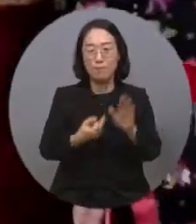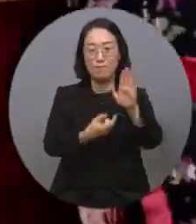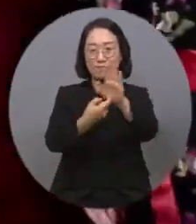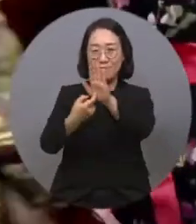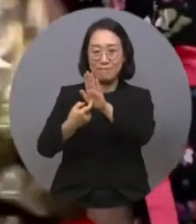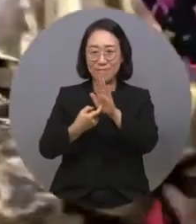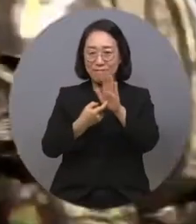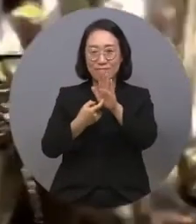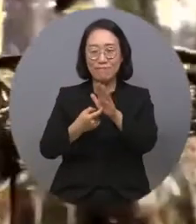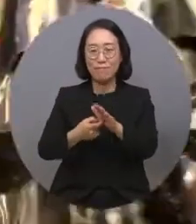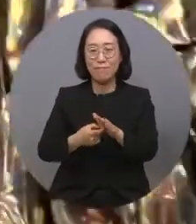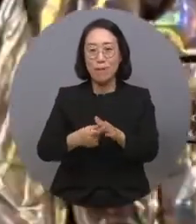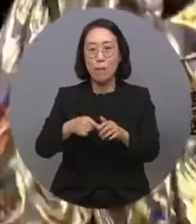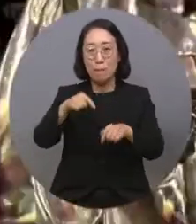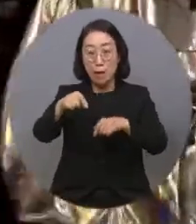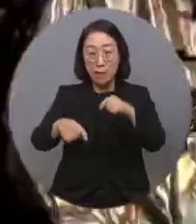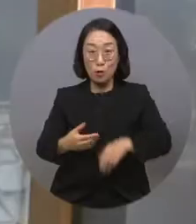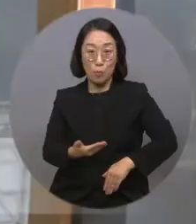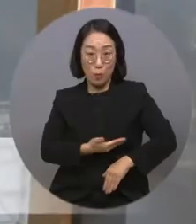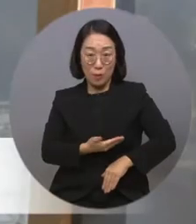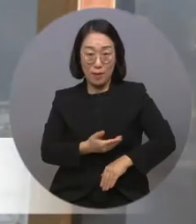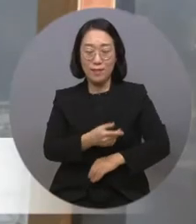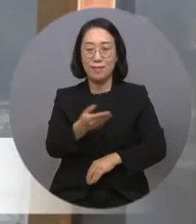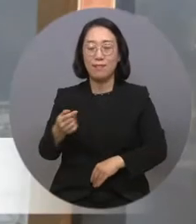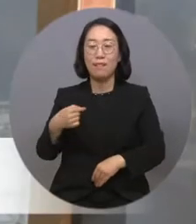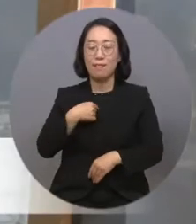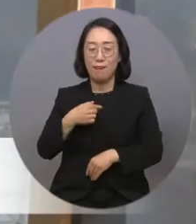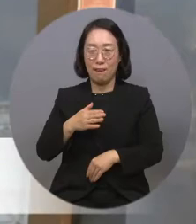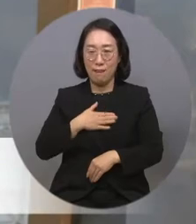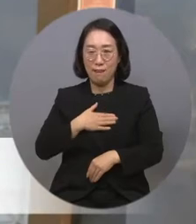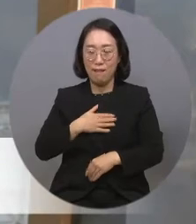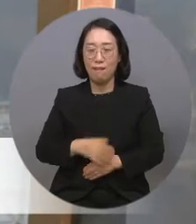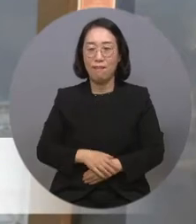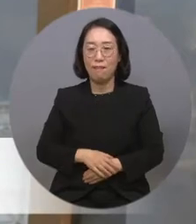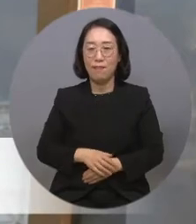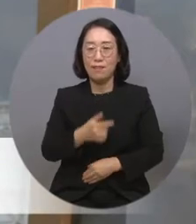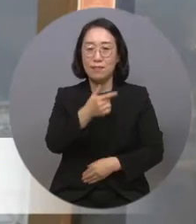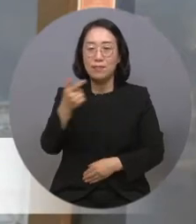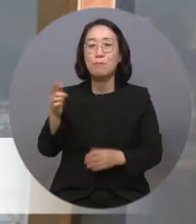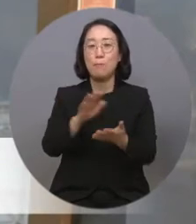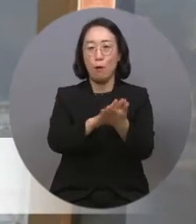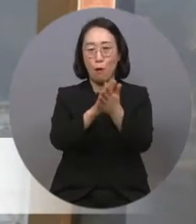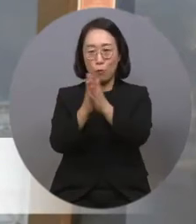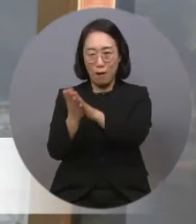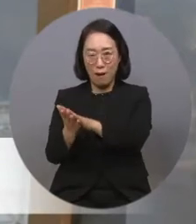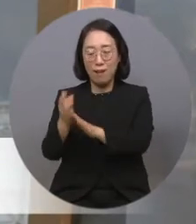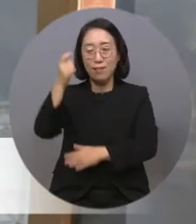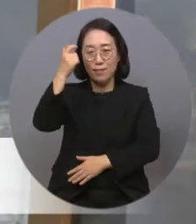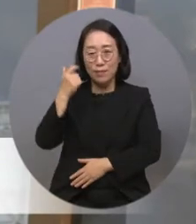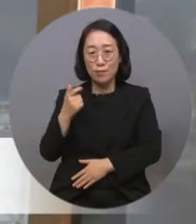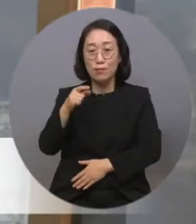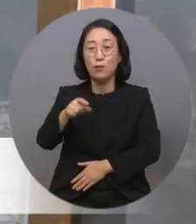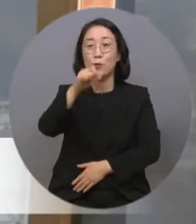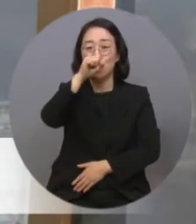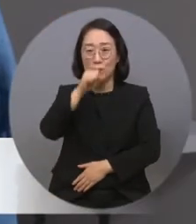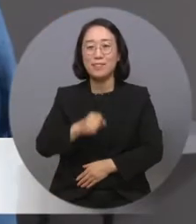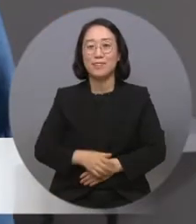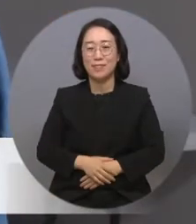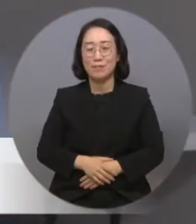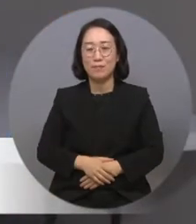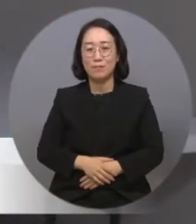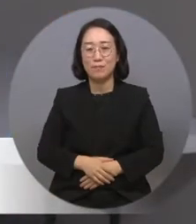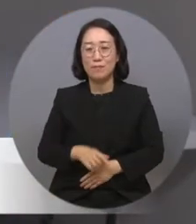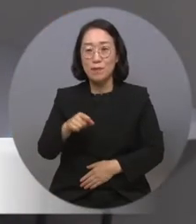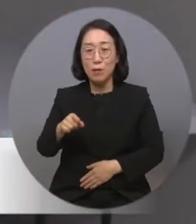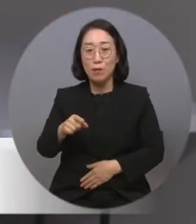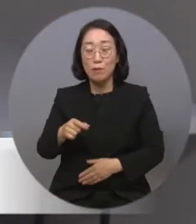뽐낸 시니어 패션 모델들. 제가 이제 많이 변화를 느끼고 그런 명이 좋았던 것 같습니다.